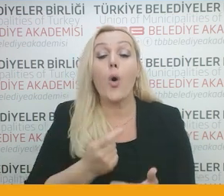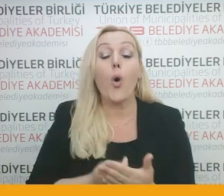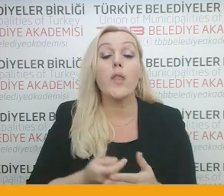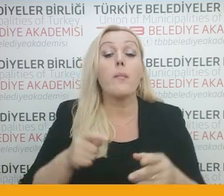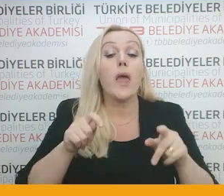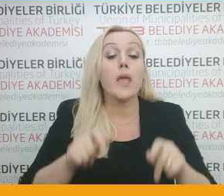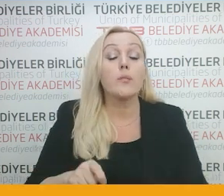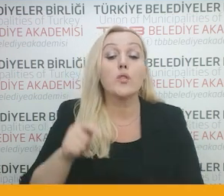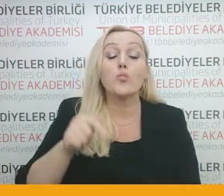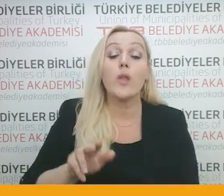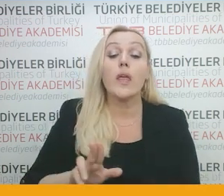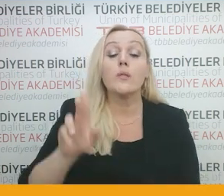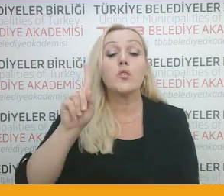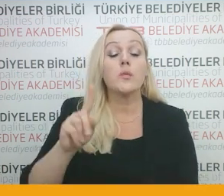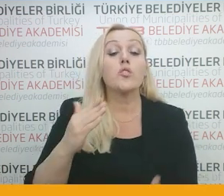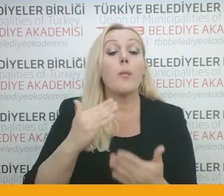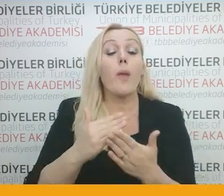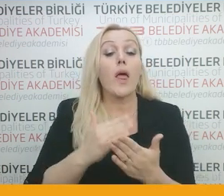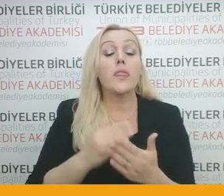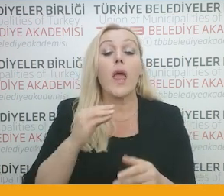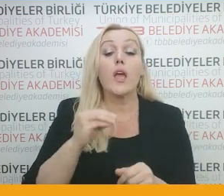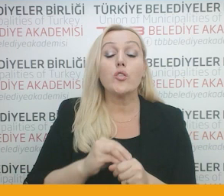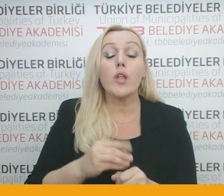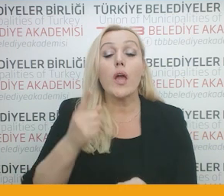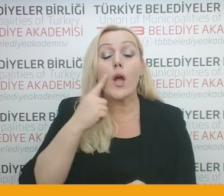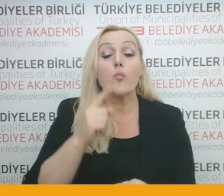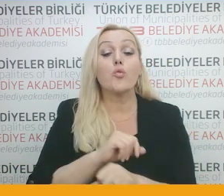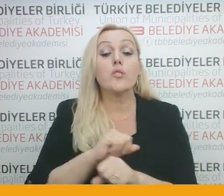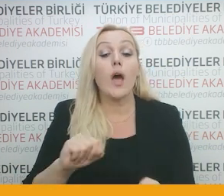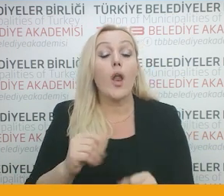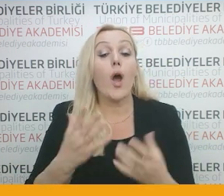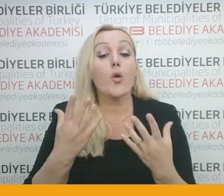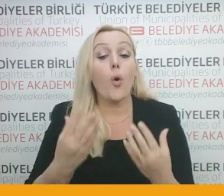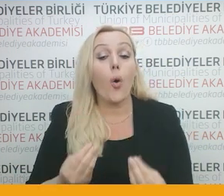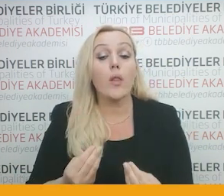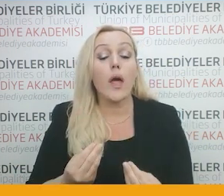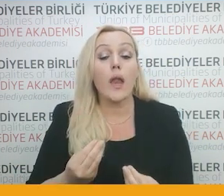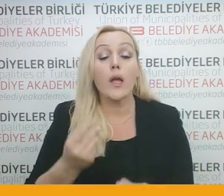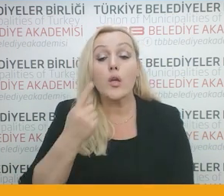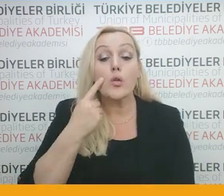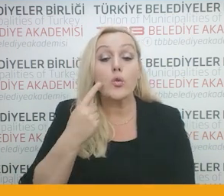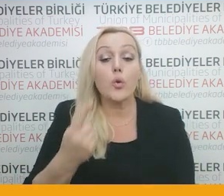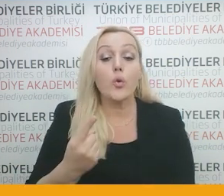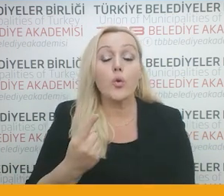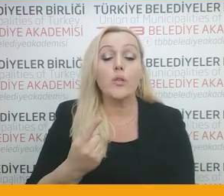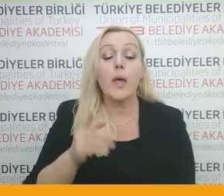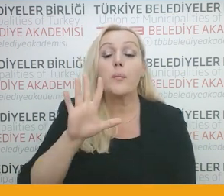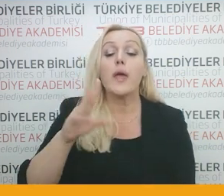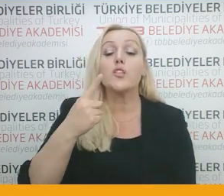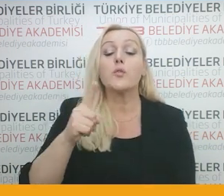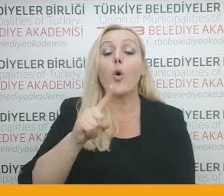burada 71. maddede kamu zararı olarak tespit etmiş